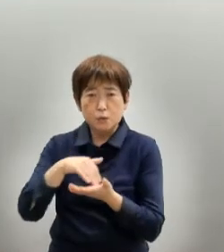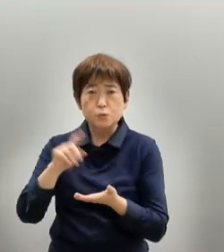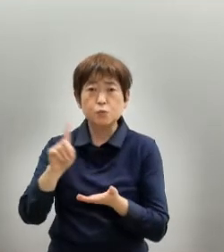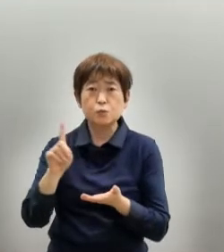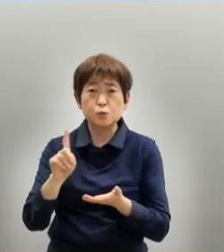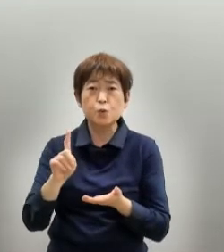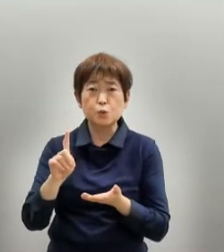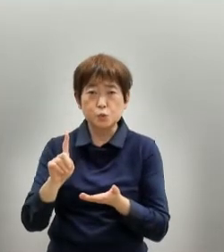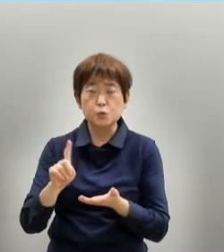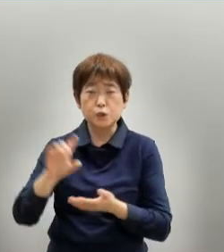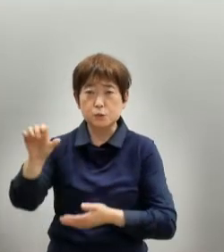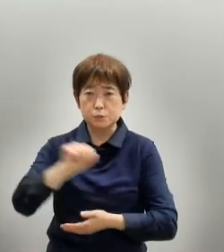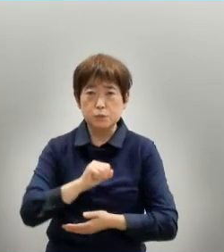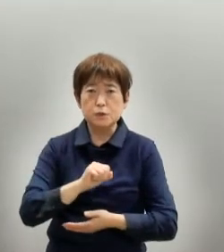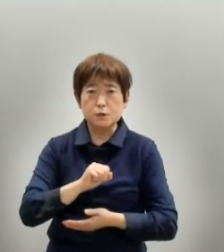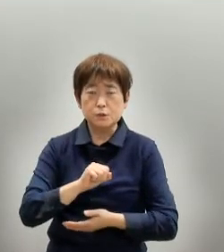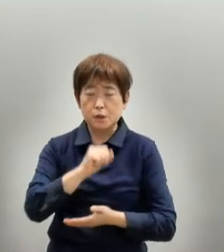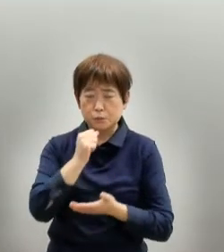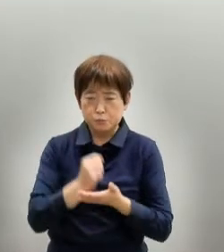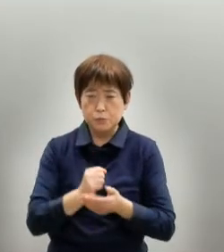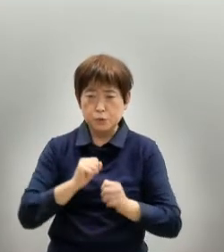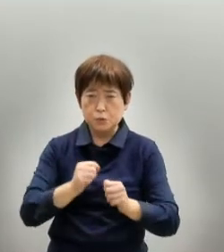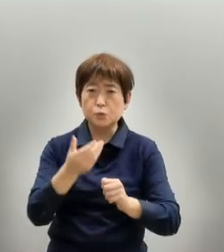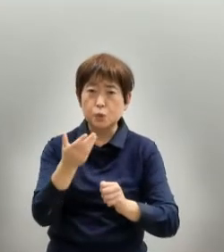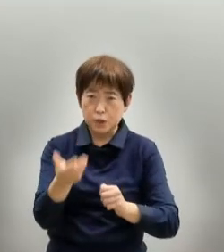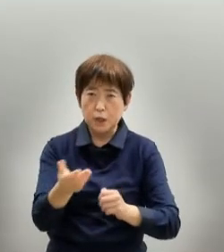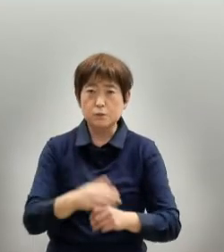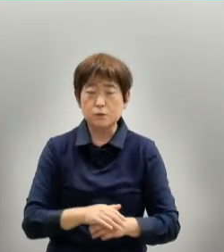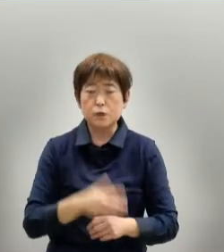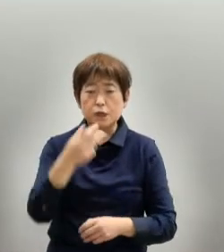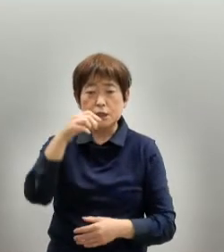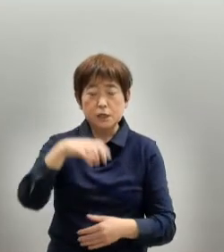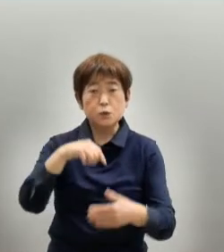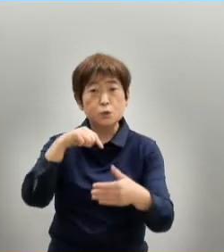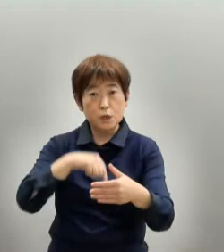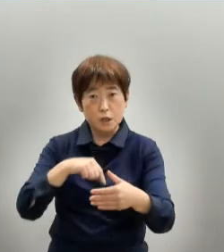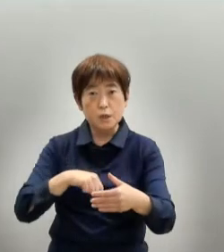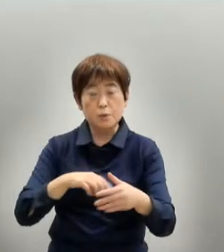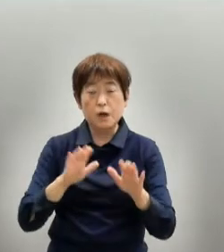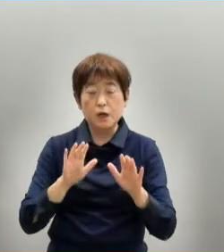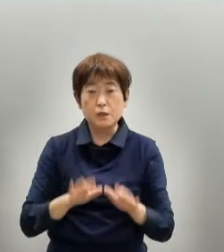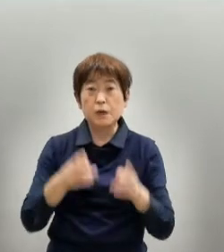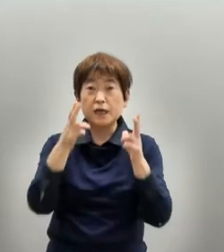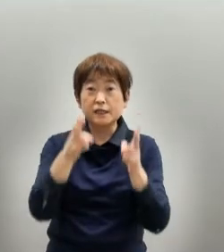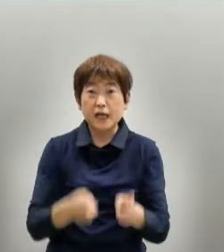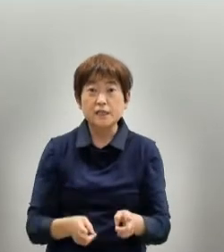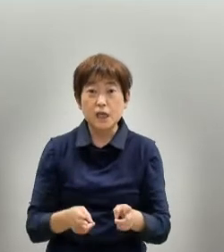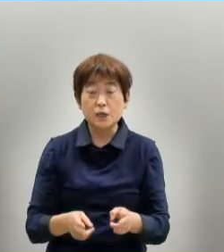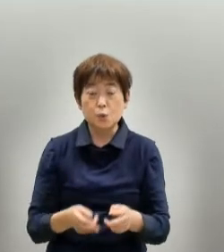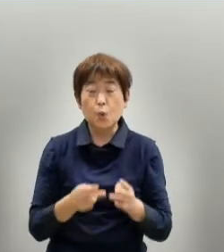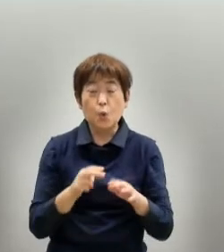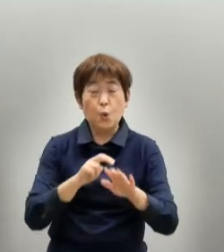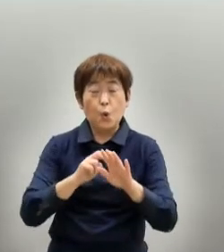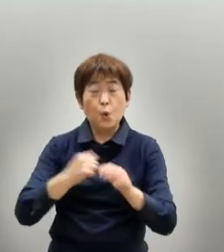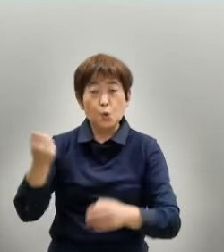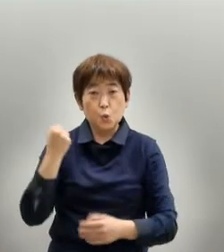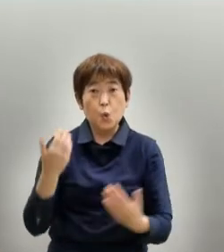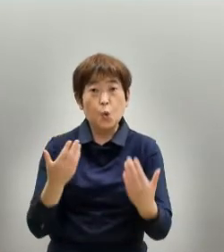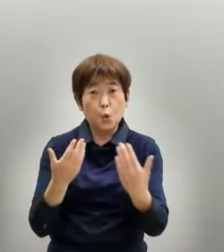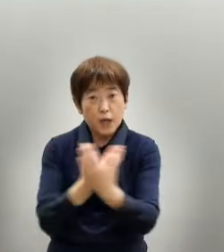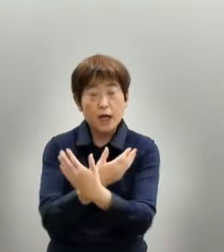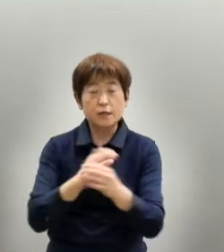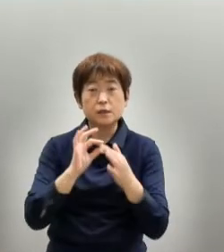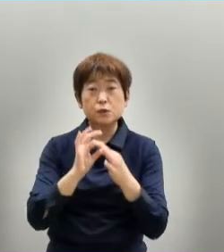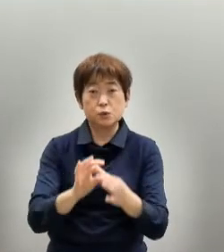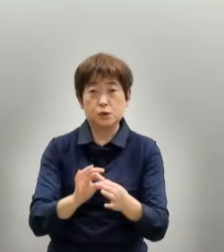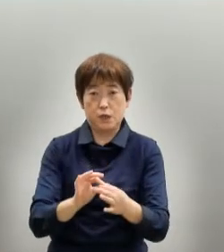か、まあ、そういう企画部門も今後必要だと思っておりますので、市役所の中ではそういう体制の強化も今検討してございますけ